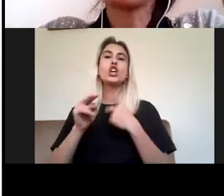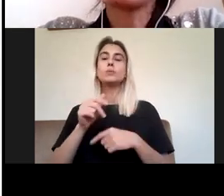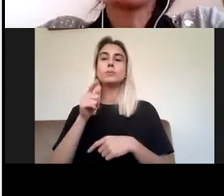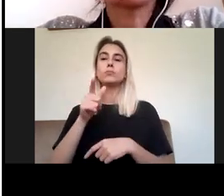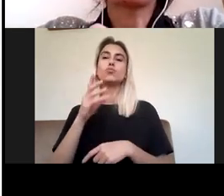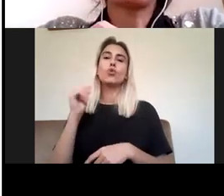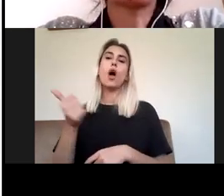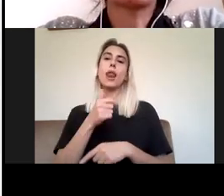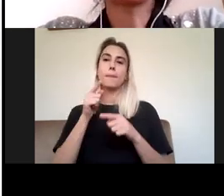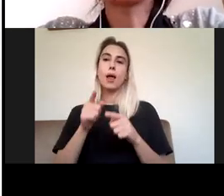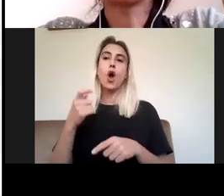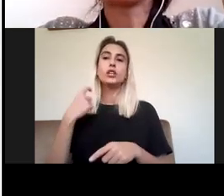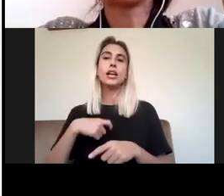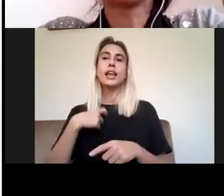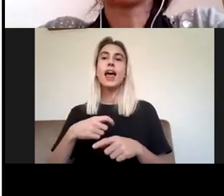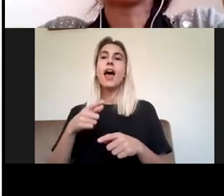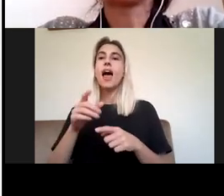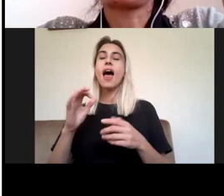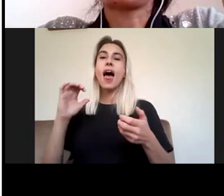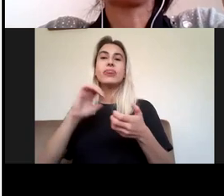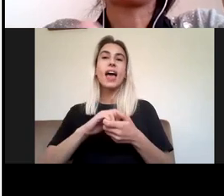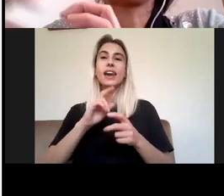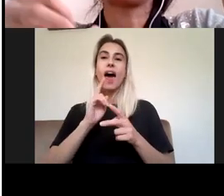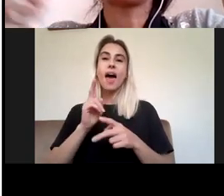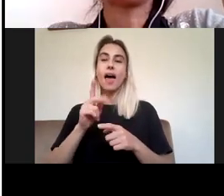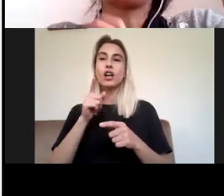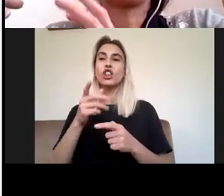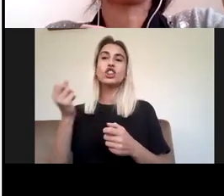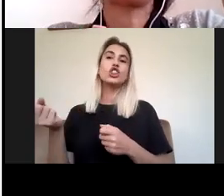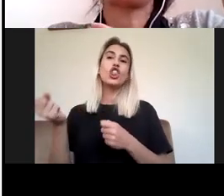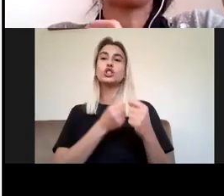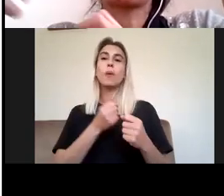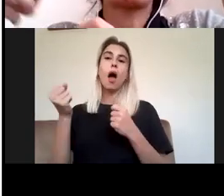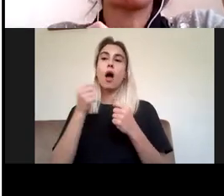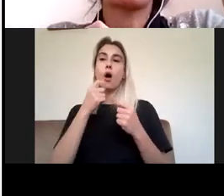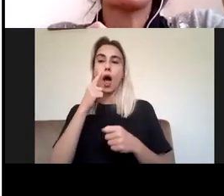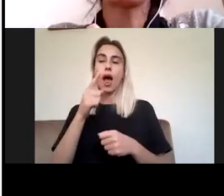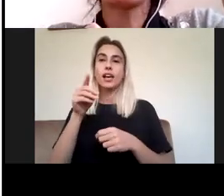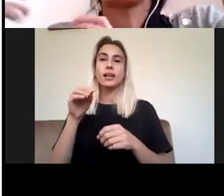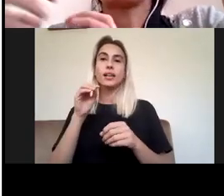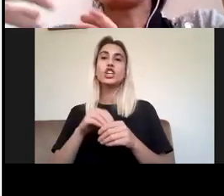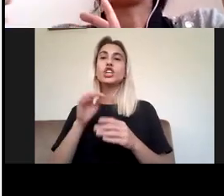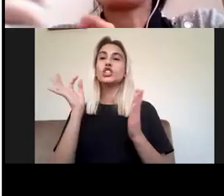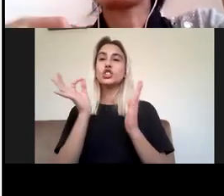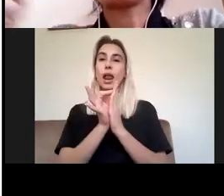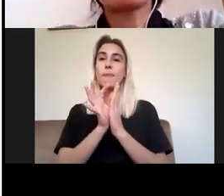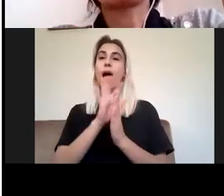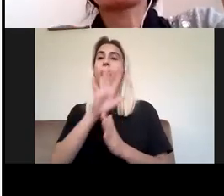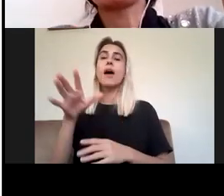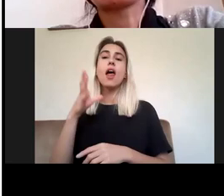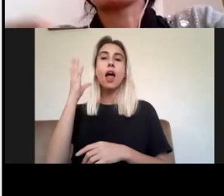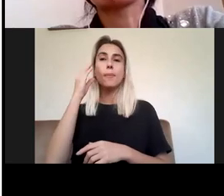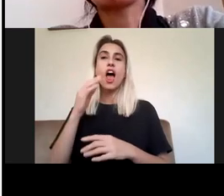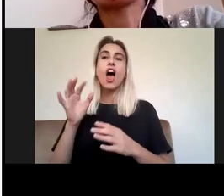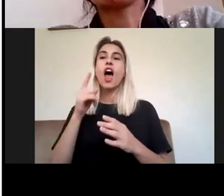önemli. Özellikle entegre taşıma modları arasında yani modlar arasında geçişlerde işaretlemeler her anlamda erişilebilirlik